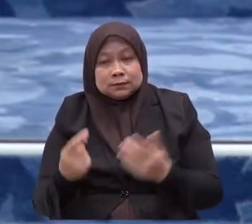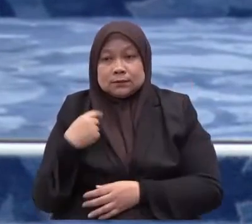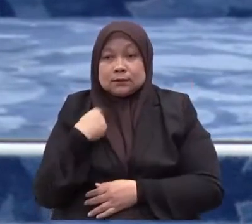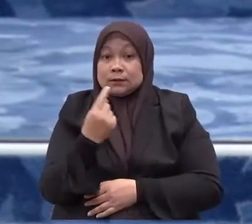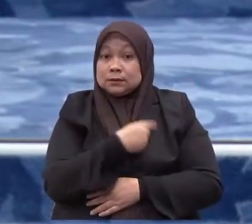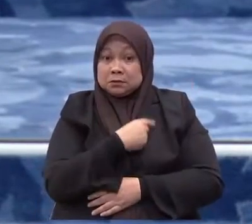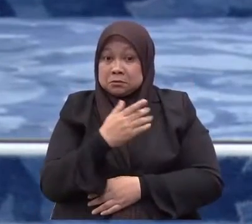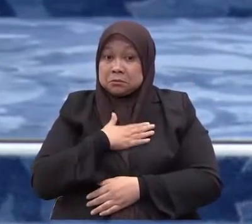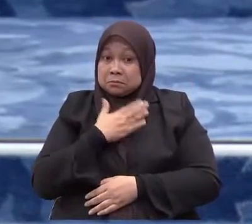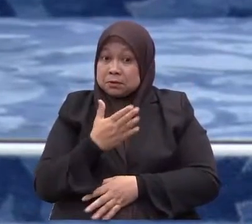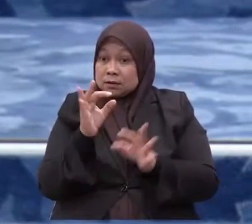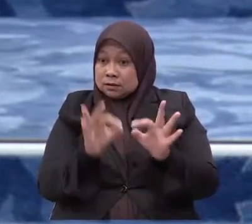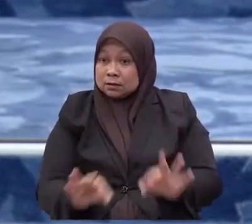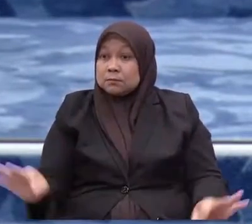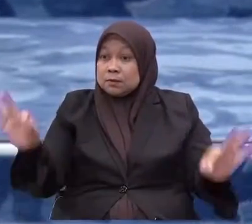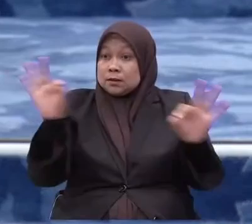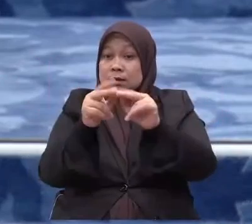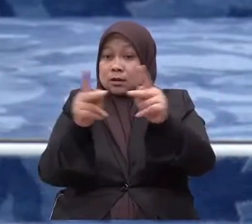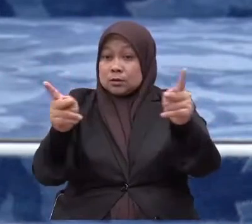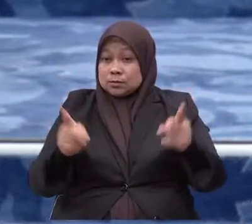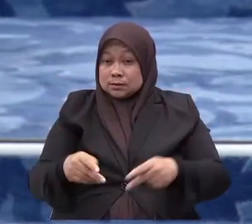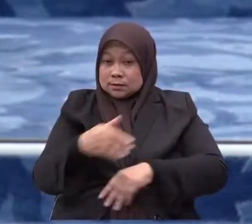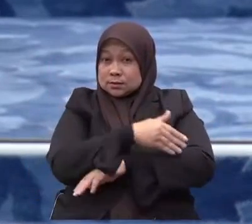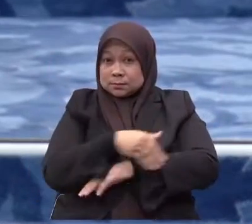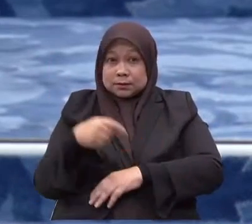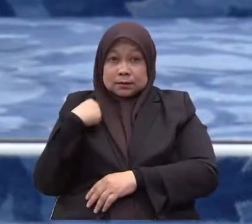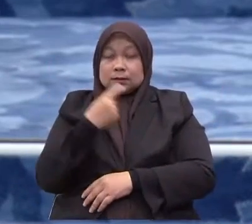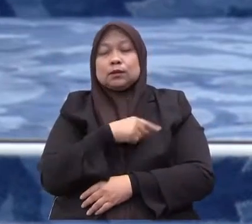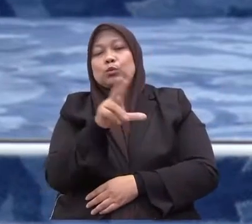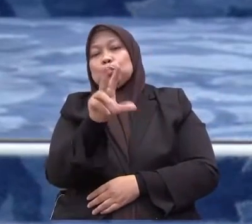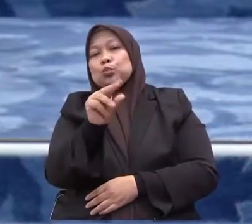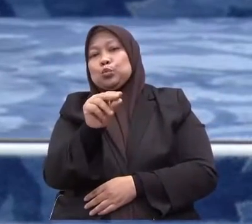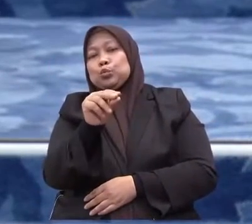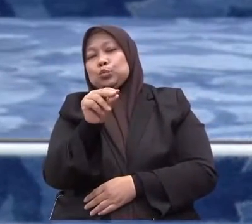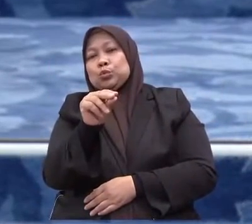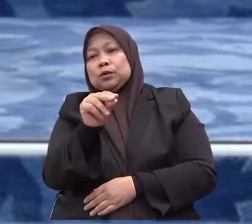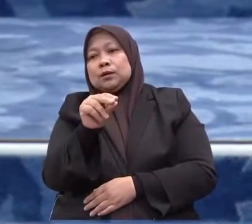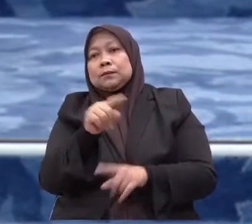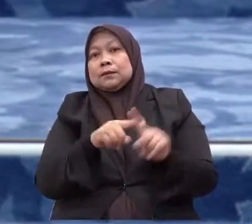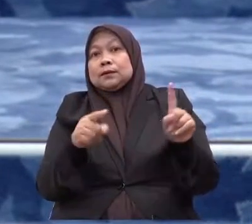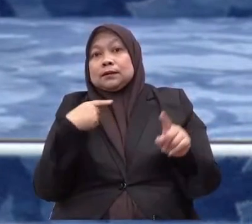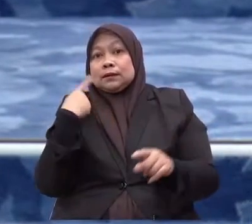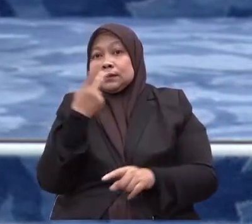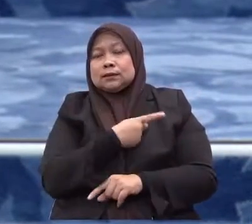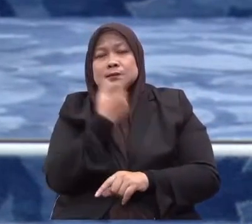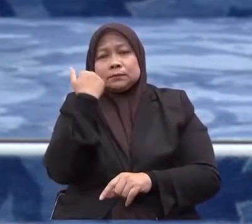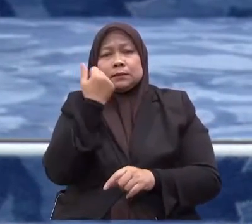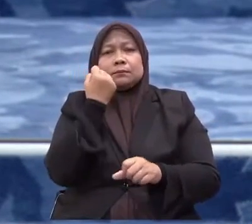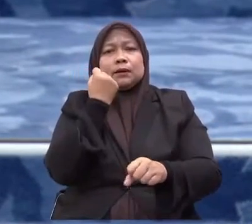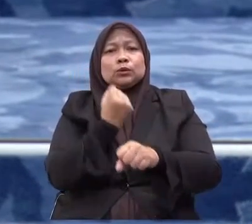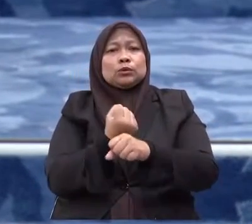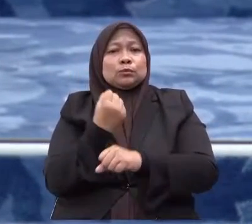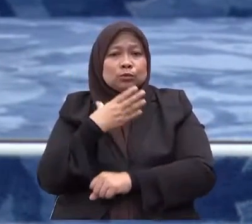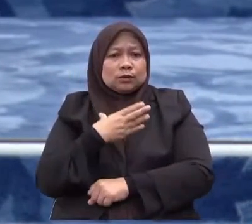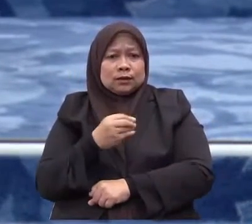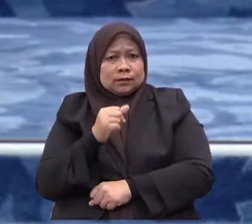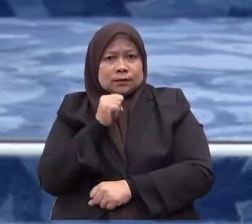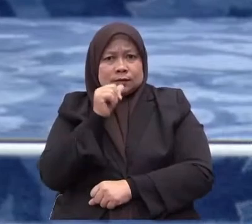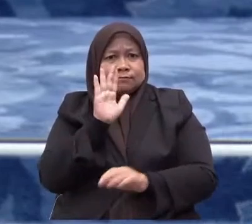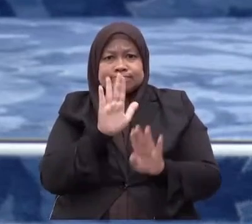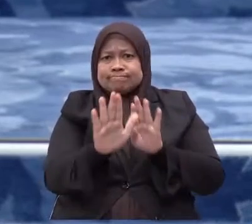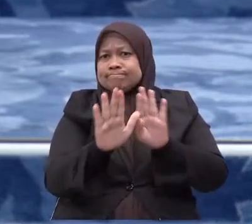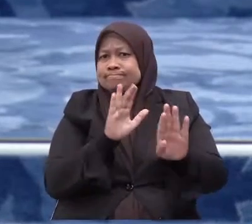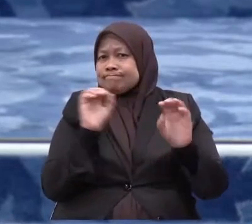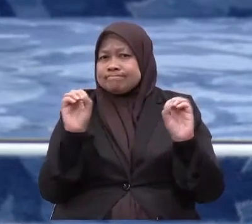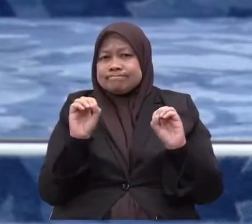akan korbankan kepentingan kawasan waspadan kita tidak sampai di mana pendirian kita tambah putih kita tidak terlalu